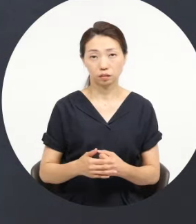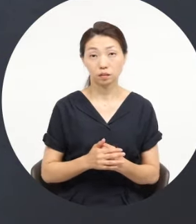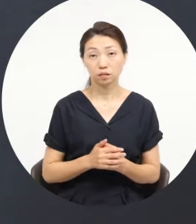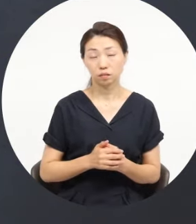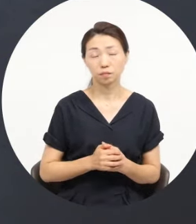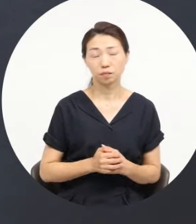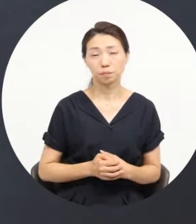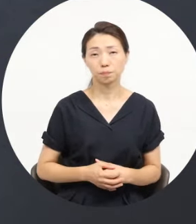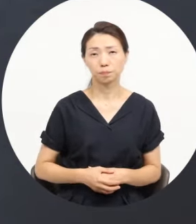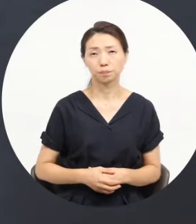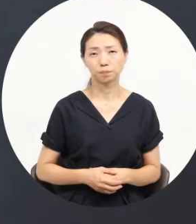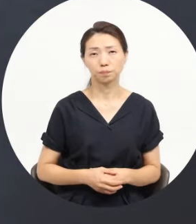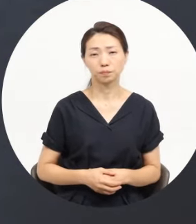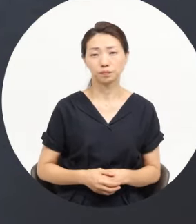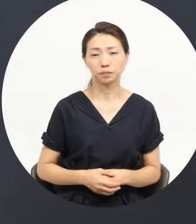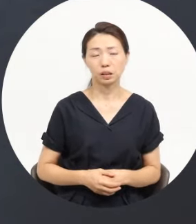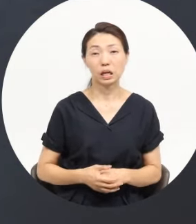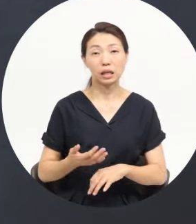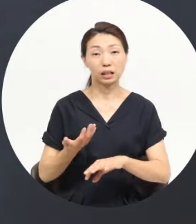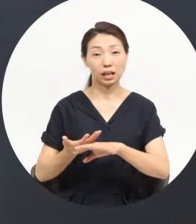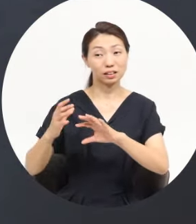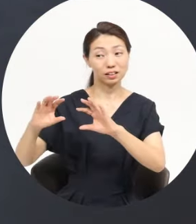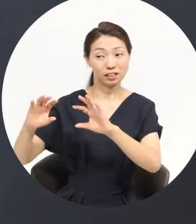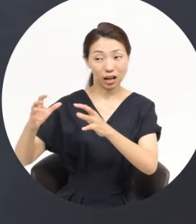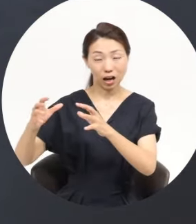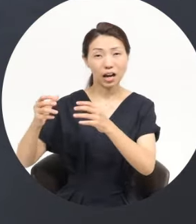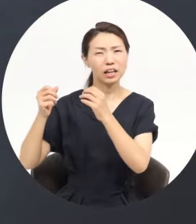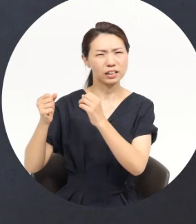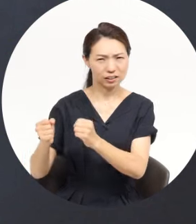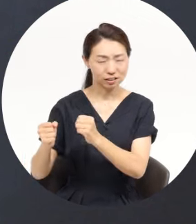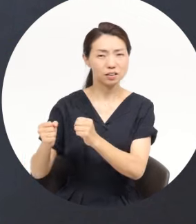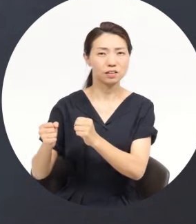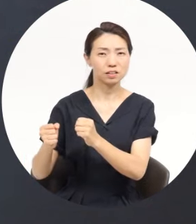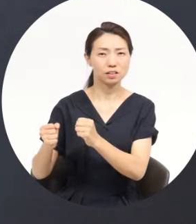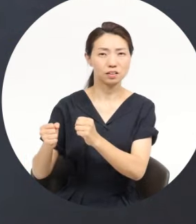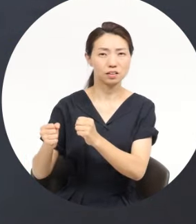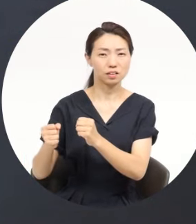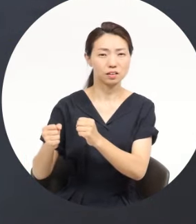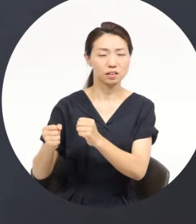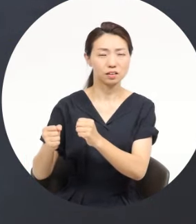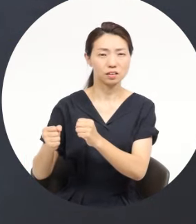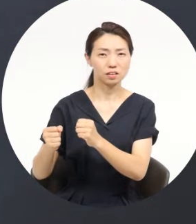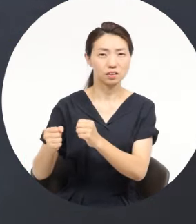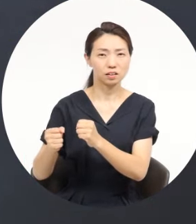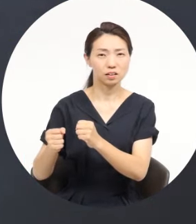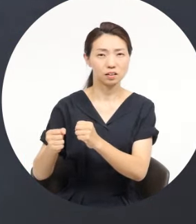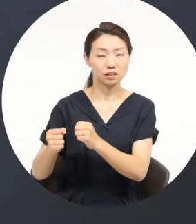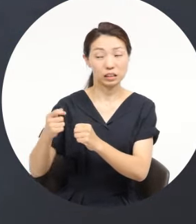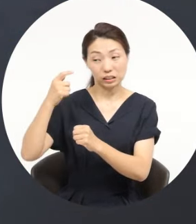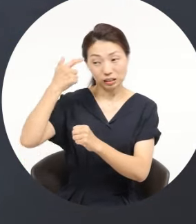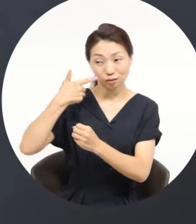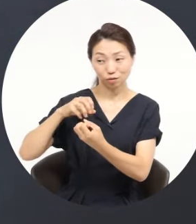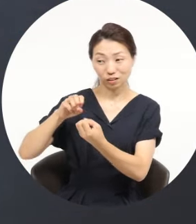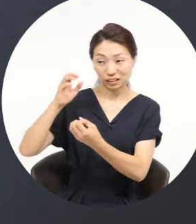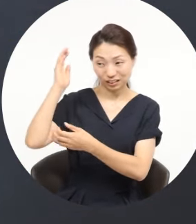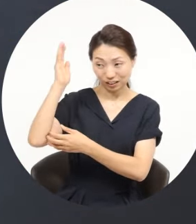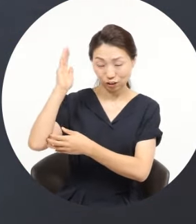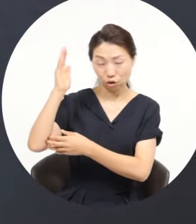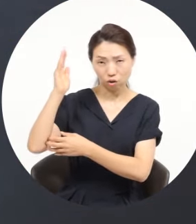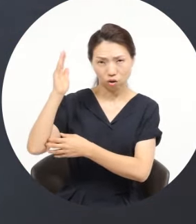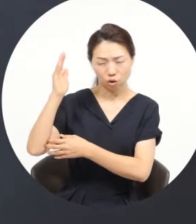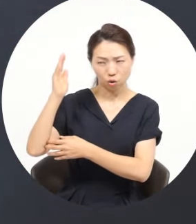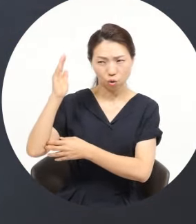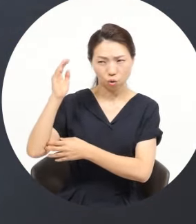또 우리 외국에 와 계시는 이제 이런 분도 또 우리 증문즉설 들으러